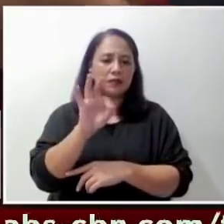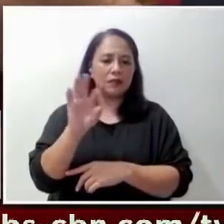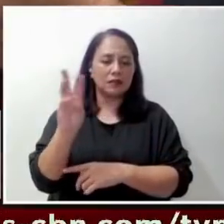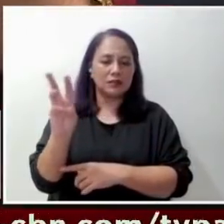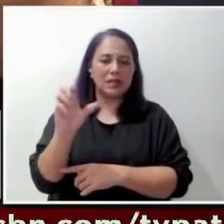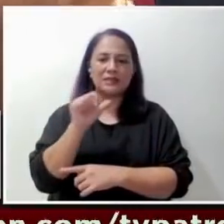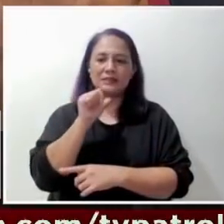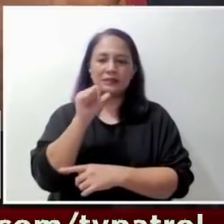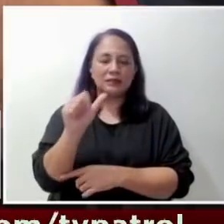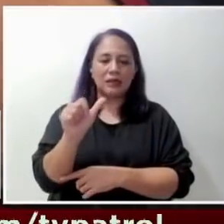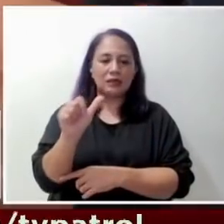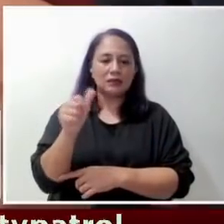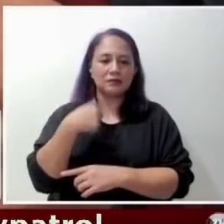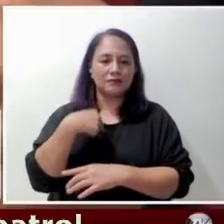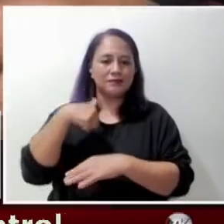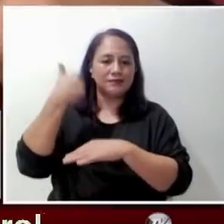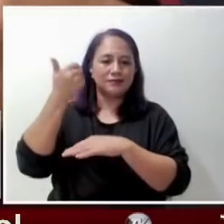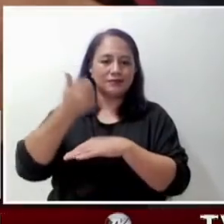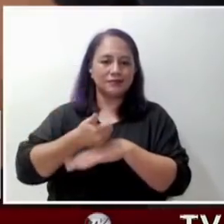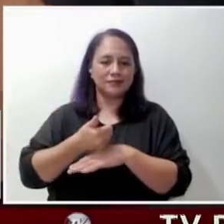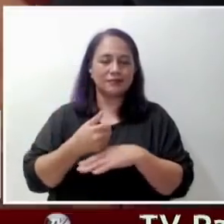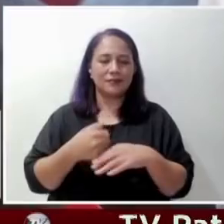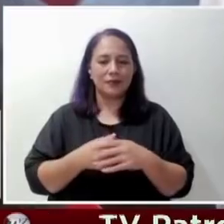ito ang kanyang ipinatayo.